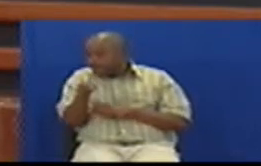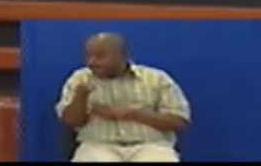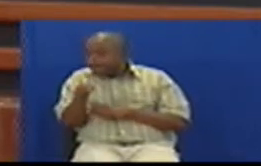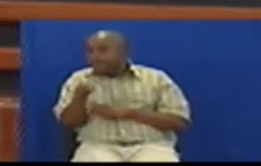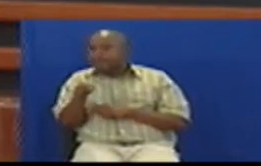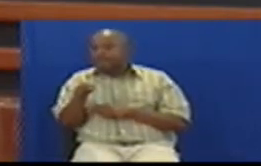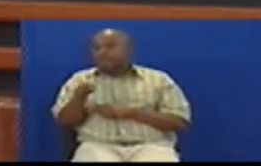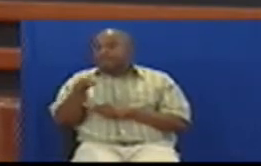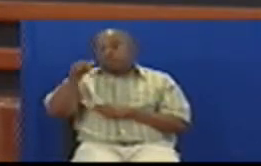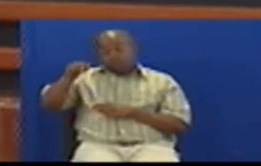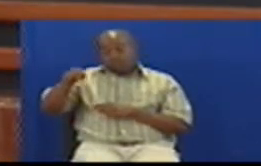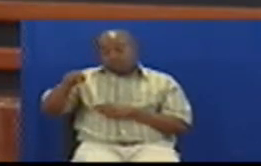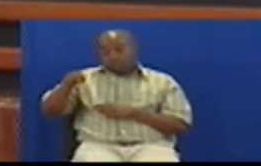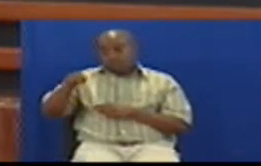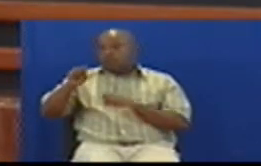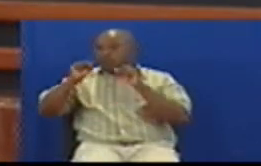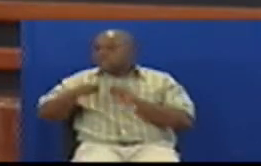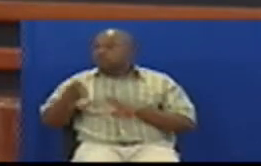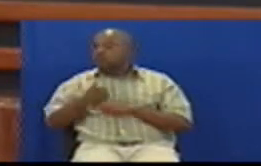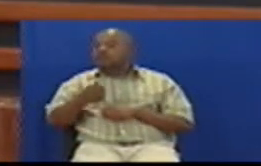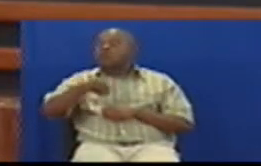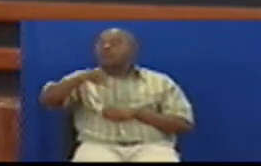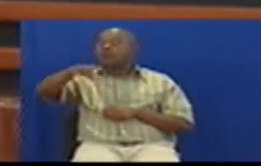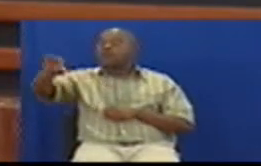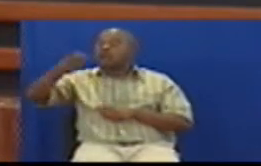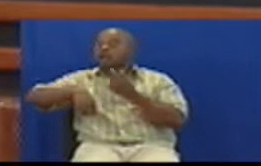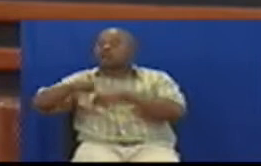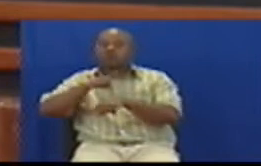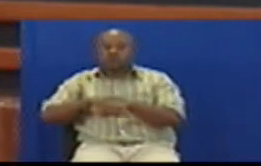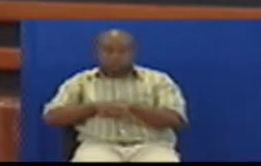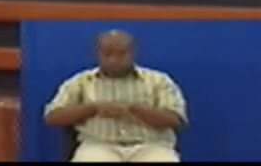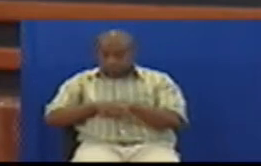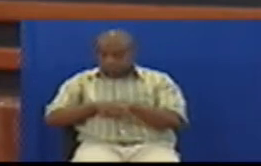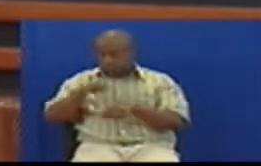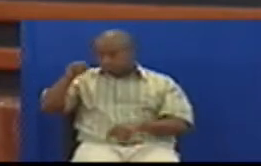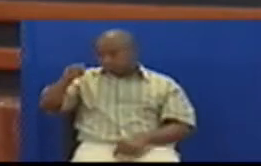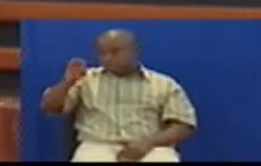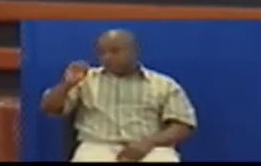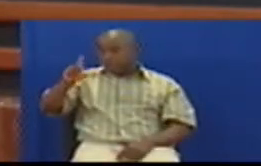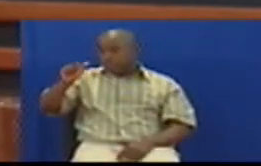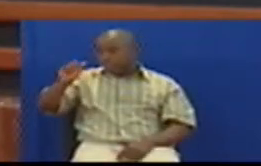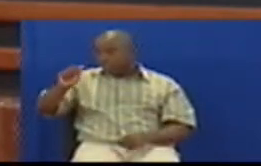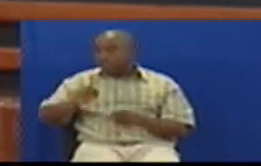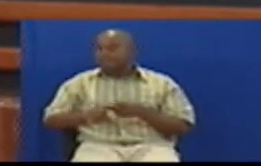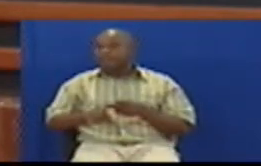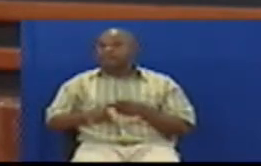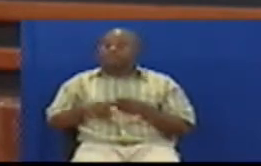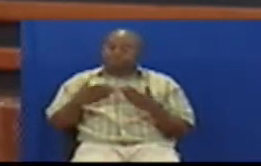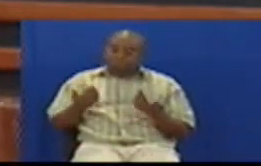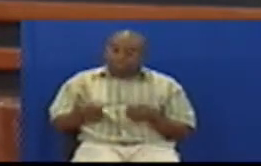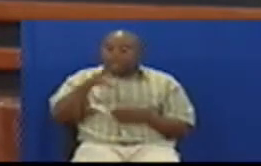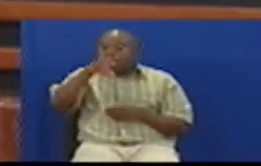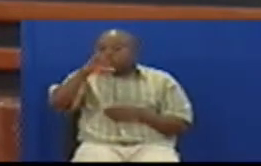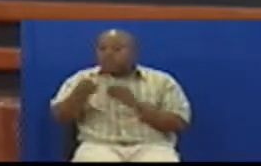Hapa nazungumzia nini? Tupate mbolea kwa wakati, mbolea ya kupandia ije wakati wa kupanda, mbolea ya kukuzia ije wakati